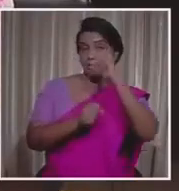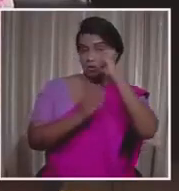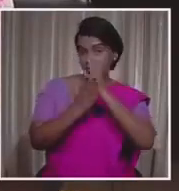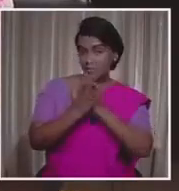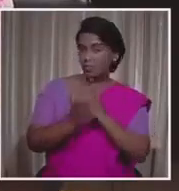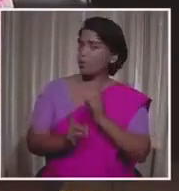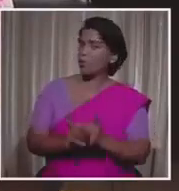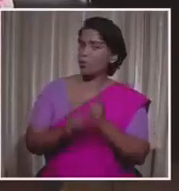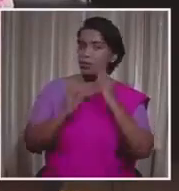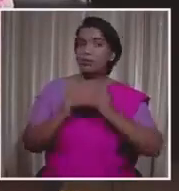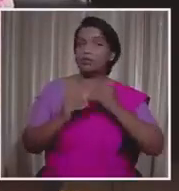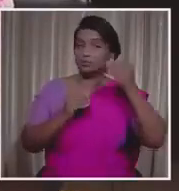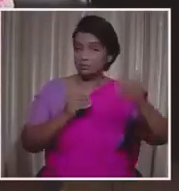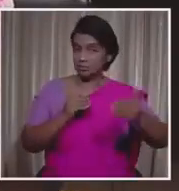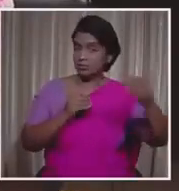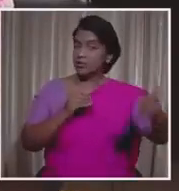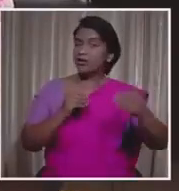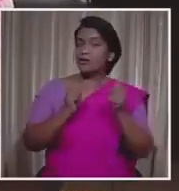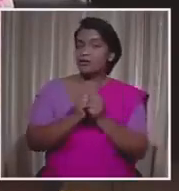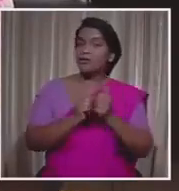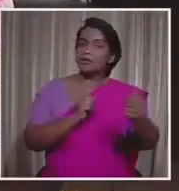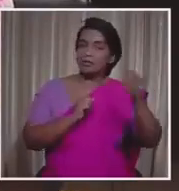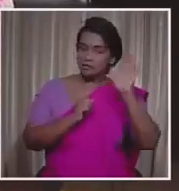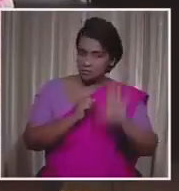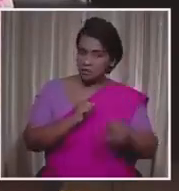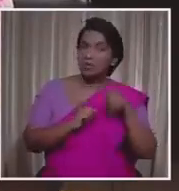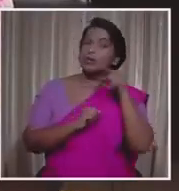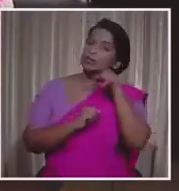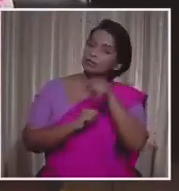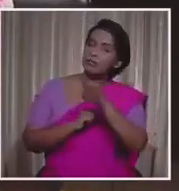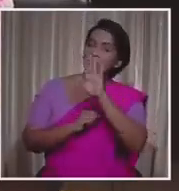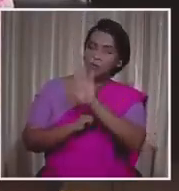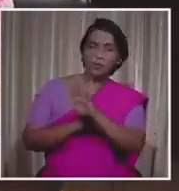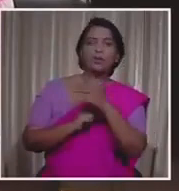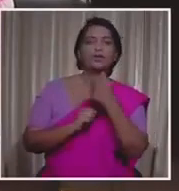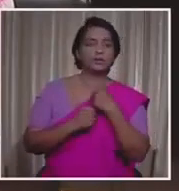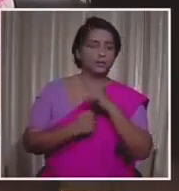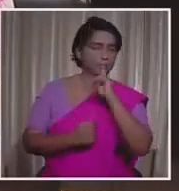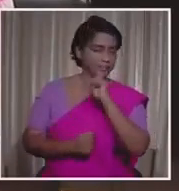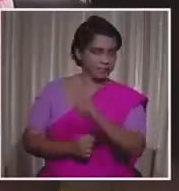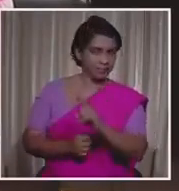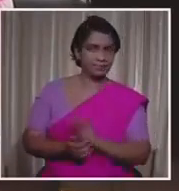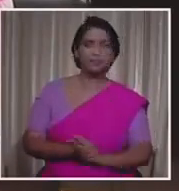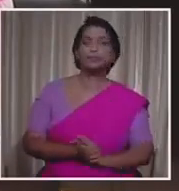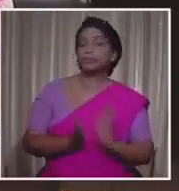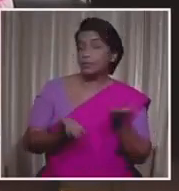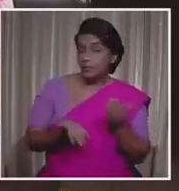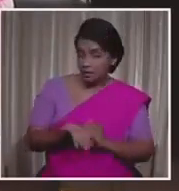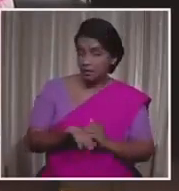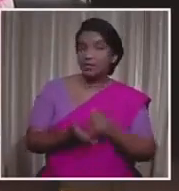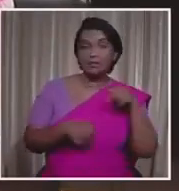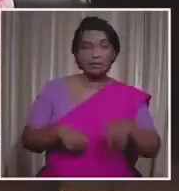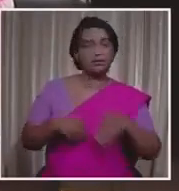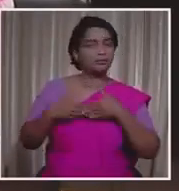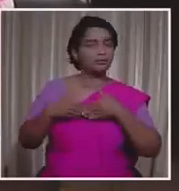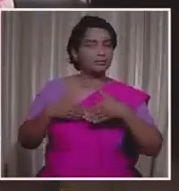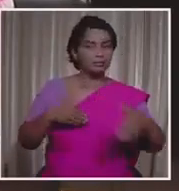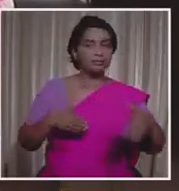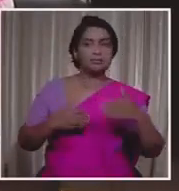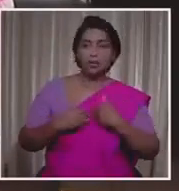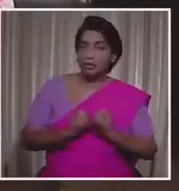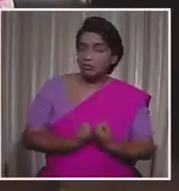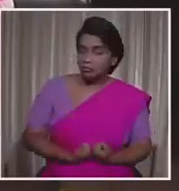අනුව ඉදිරි පියවර ගන්නා ලෙසත් ඔබතුමාගෙන් ඉල්ලා සිටිමි. තවද මේ දක්වා මා